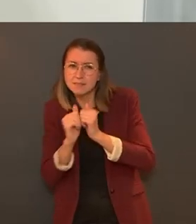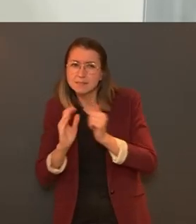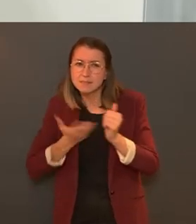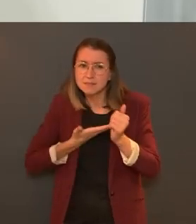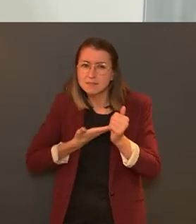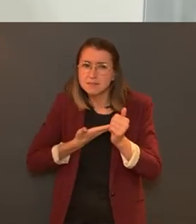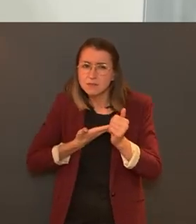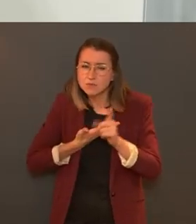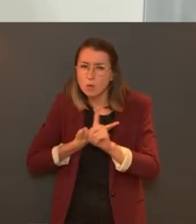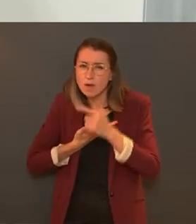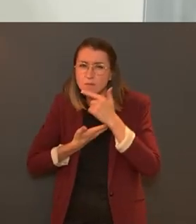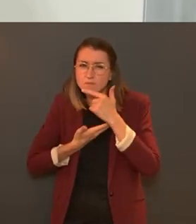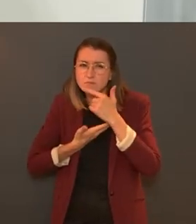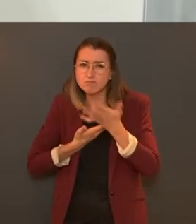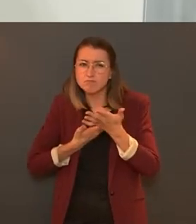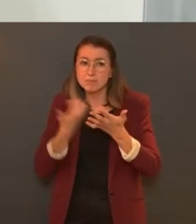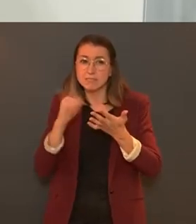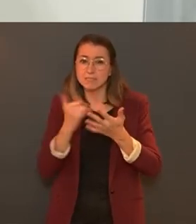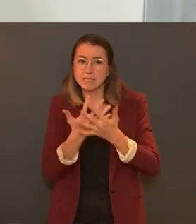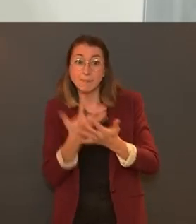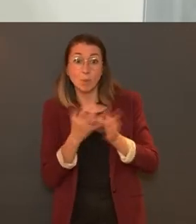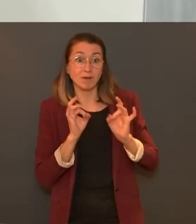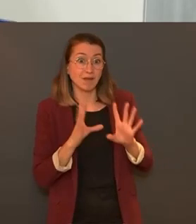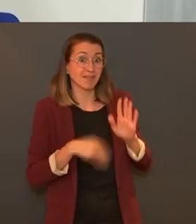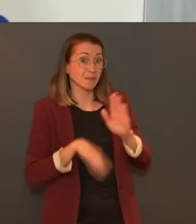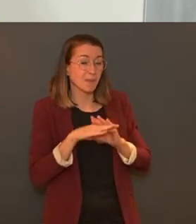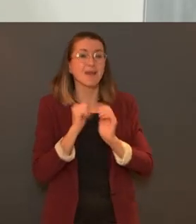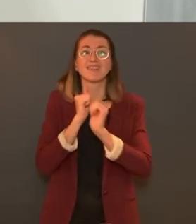j'étais asymptomatique, je n'avais pas de symptômes, je fais un